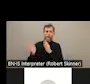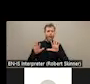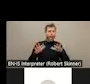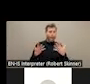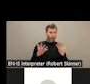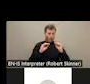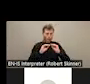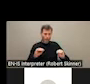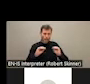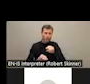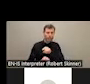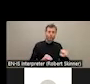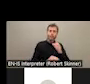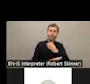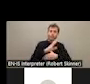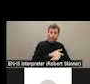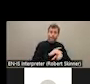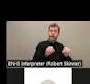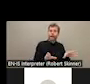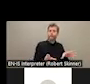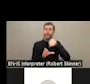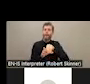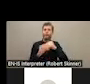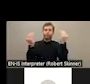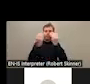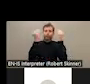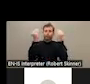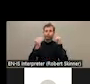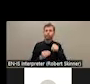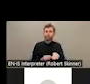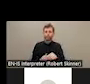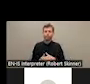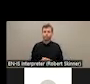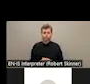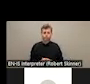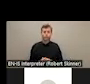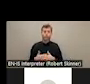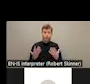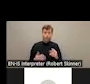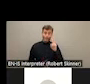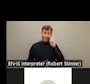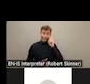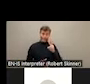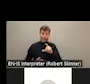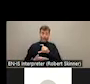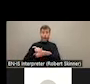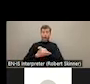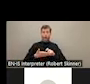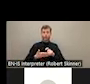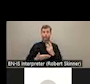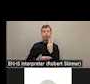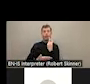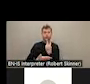pouvoir étudier. Et en s'appuyant sur ces deux articles-là, et sur l'article 2 aussi, définition